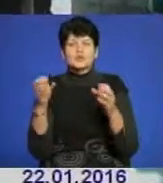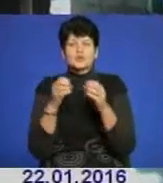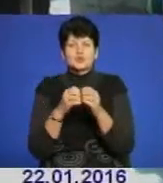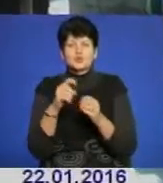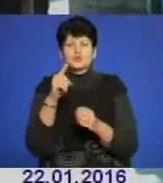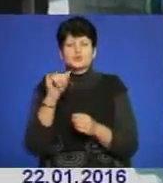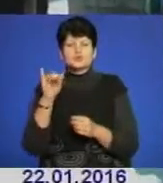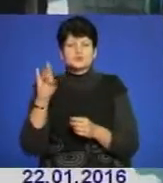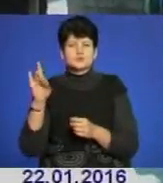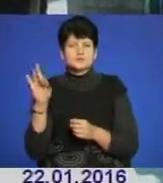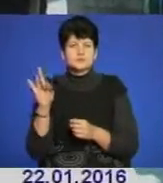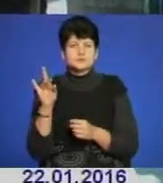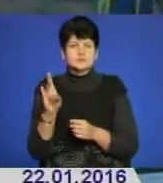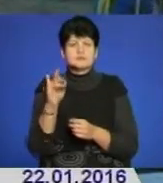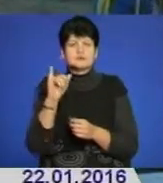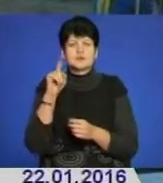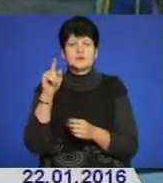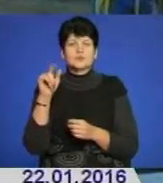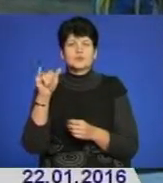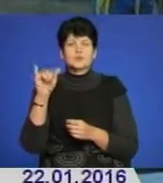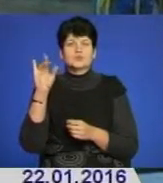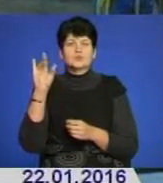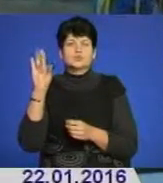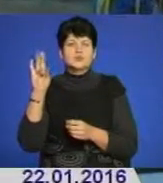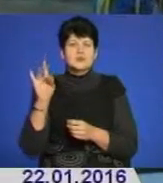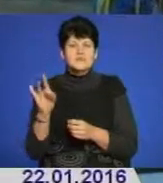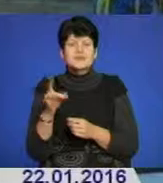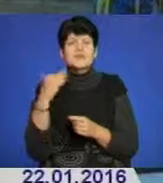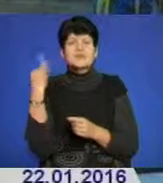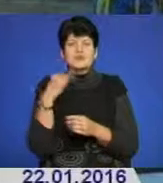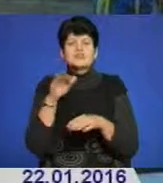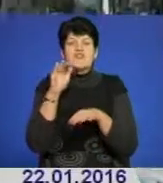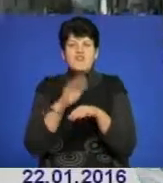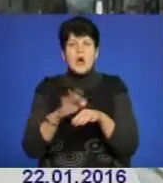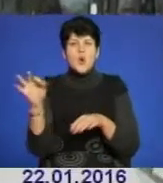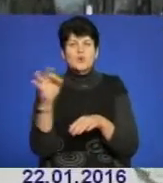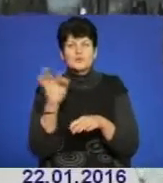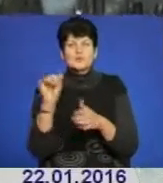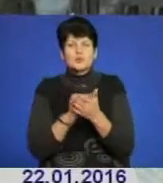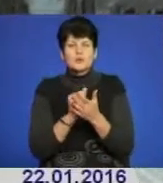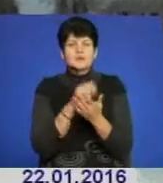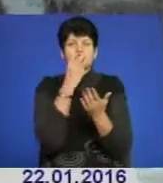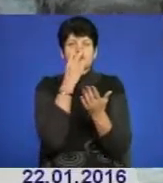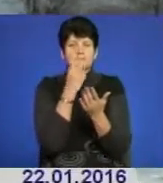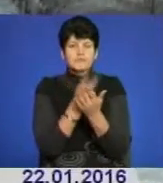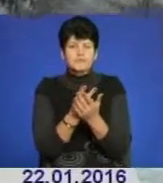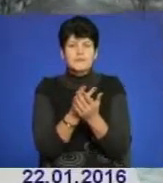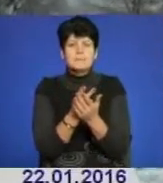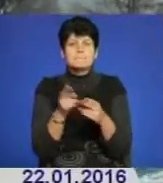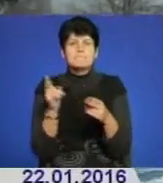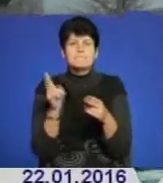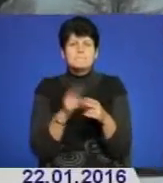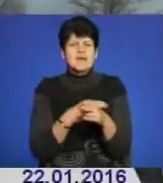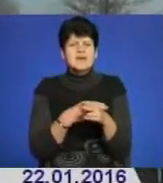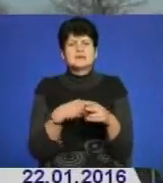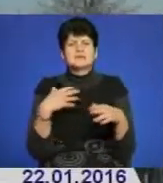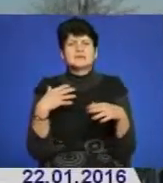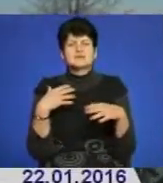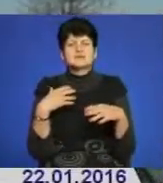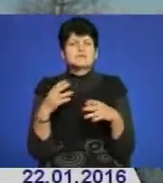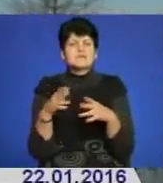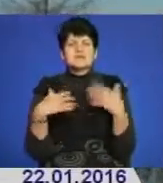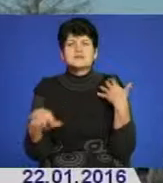і Західноукраїнської Народної Республіки як історичний факт, як офіційний документ демонстрував і демонструє безсилля будь-яких реакційних